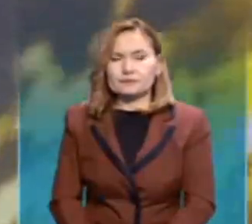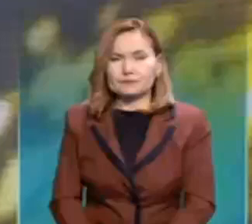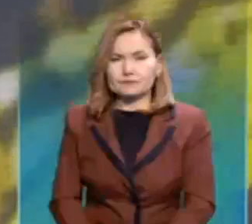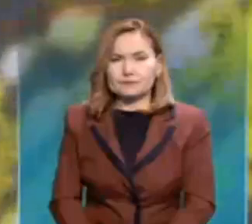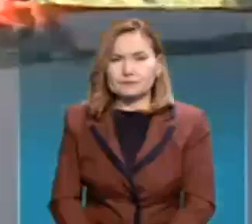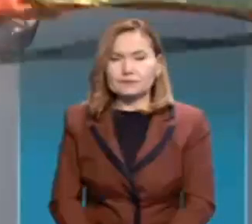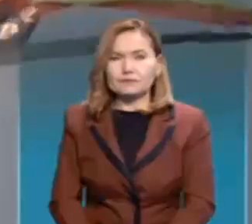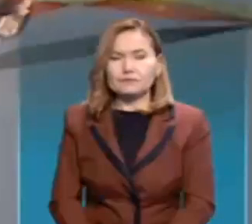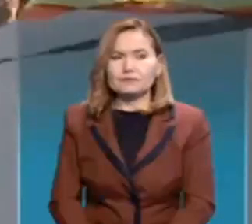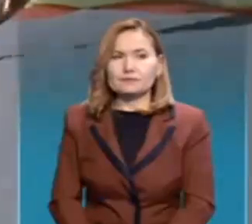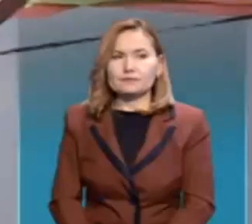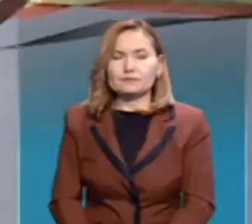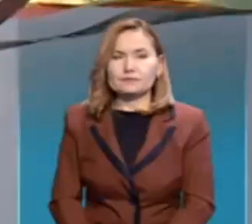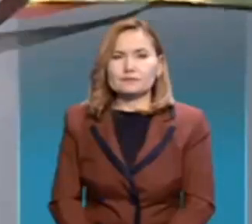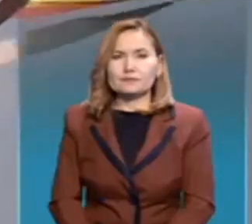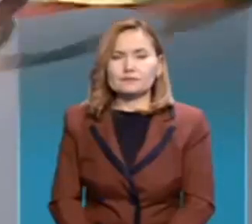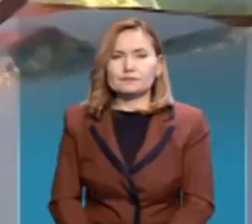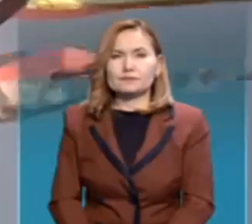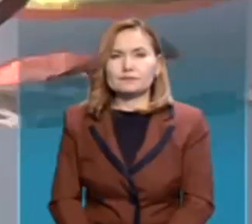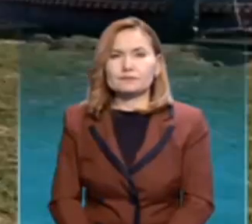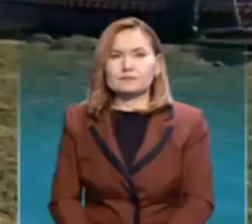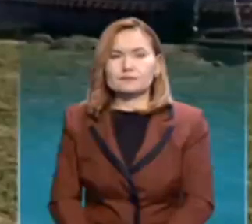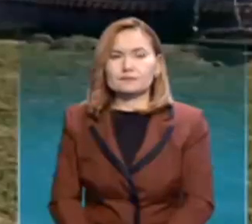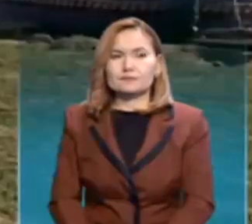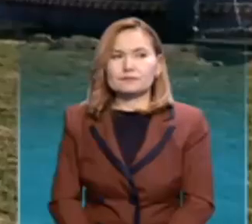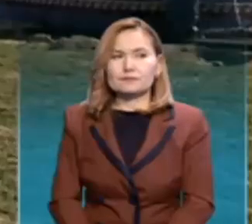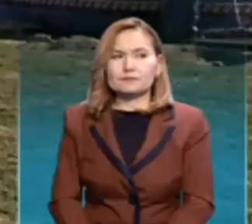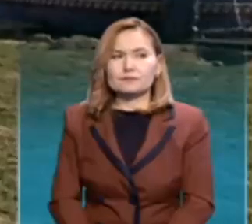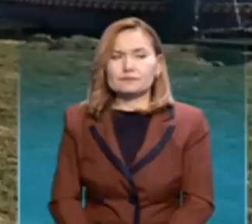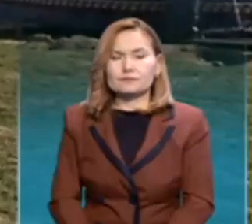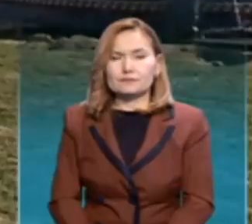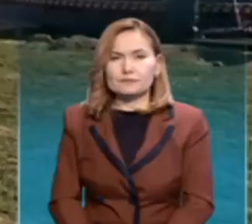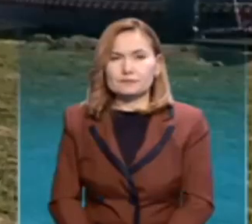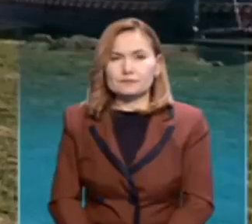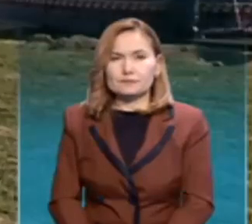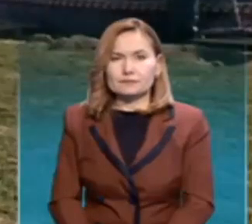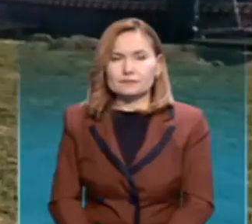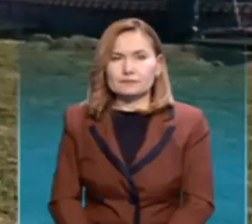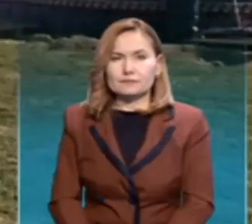Ғани Қалмаханов, Нұрлан Нұрбек, Қазақстан ұлттық телеарнасы, Шымкент.